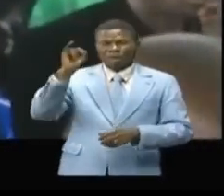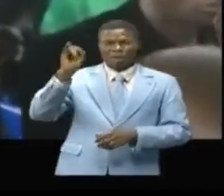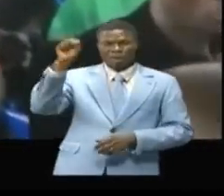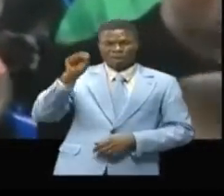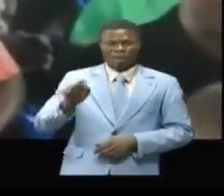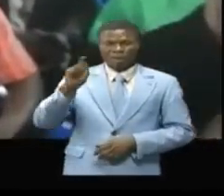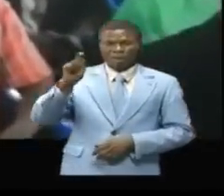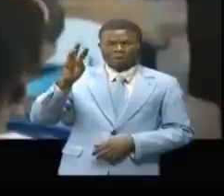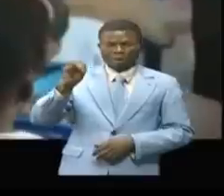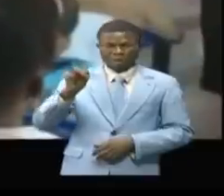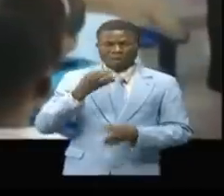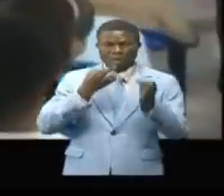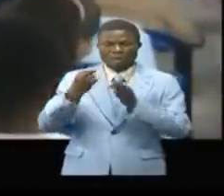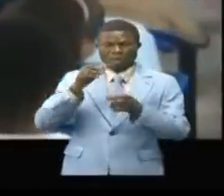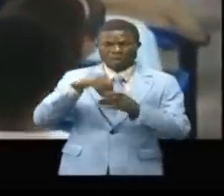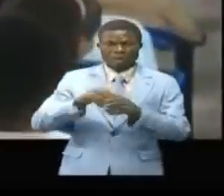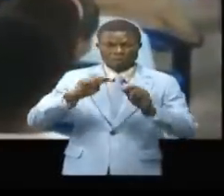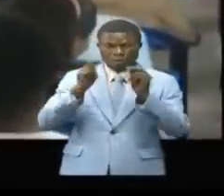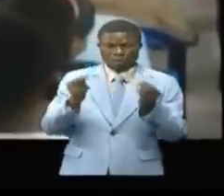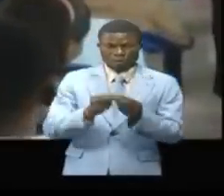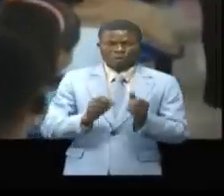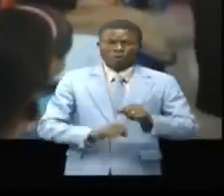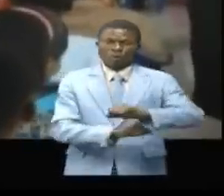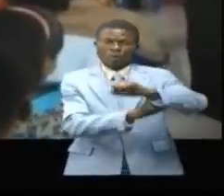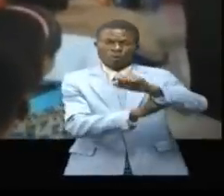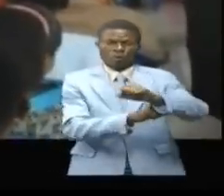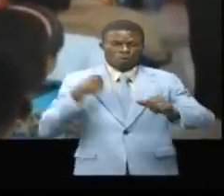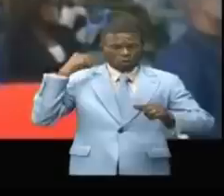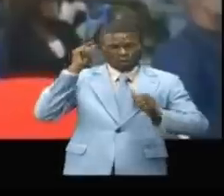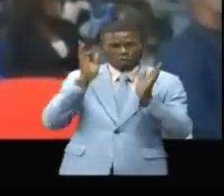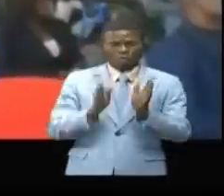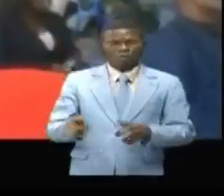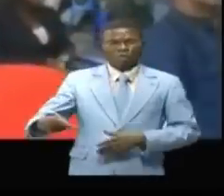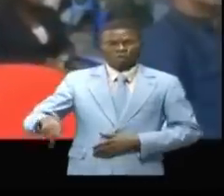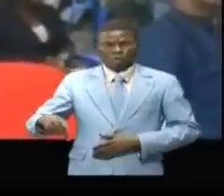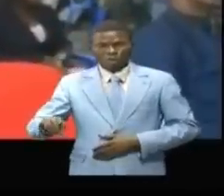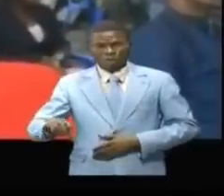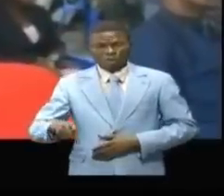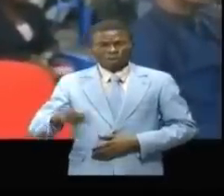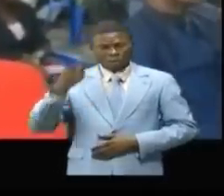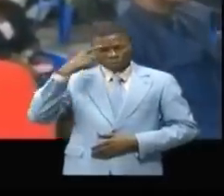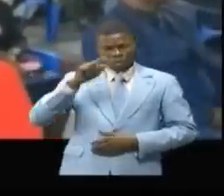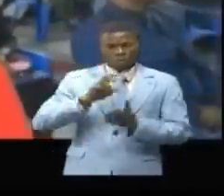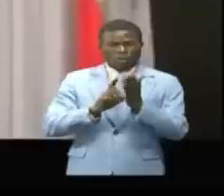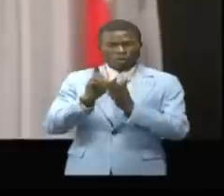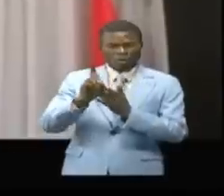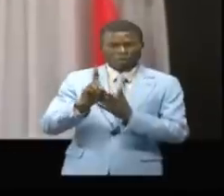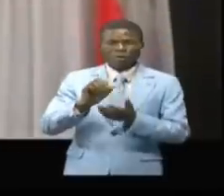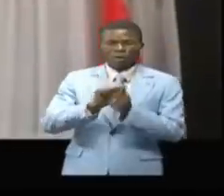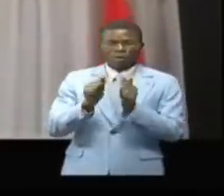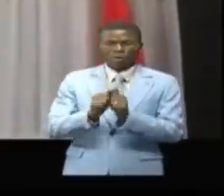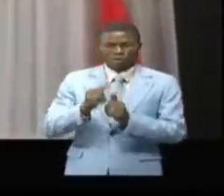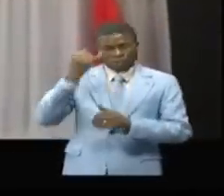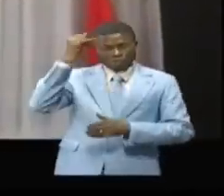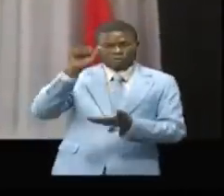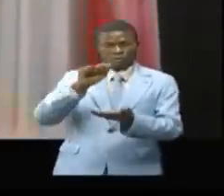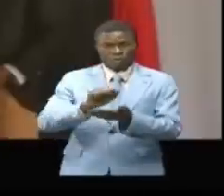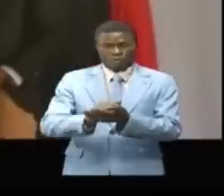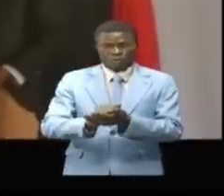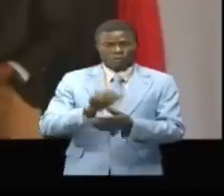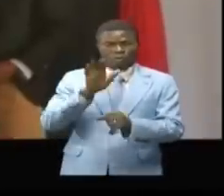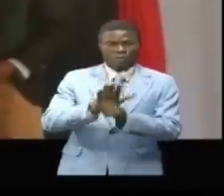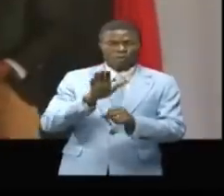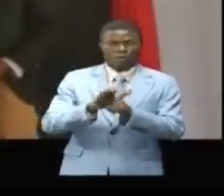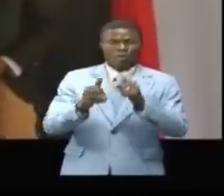qui s'inscrit également dans le cadre d'un accompagnement au gouvernement provincial pour un développement plus radieux. Dans la même optique, les